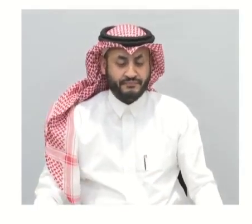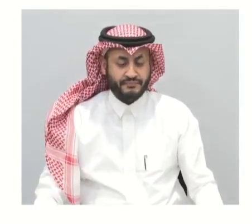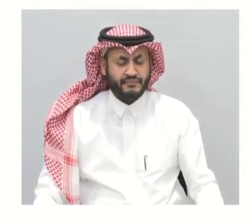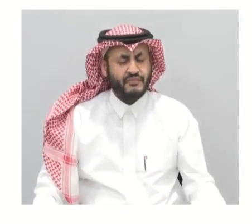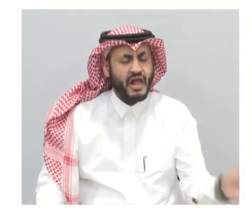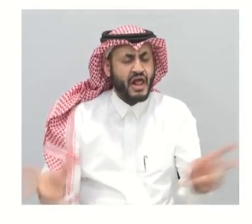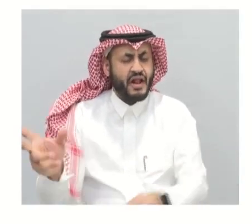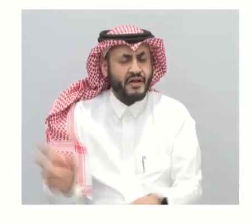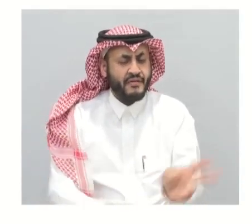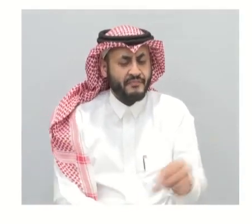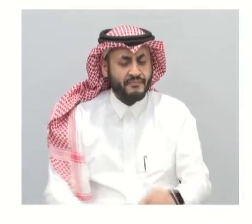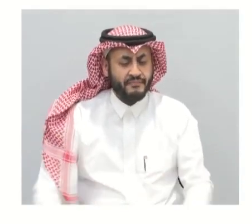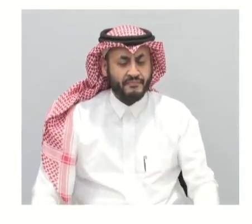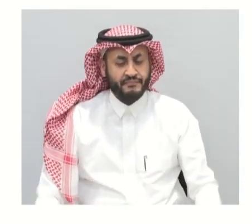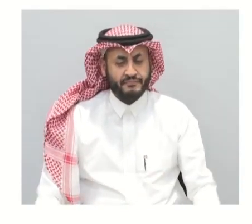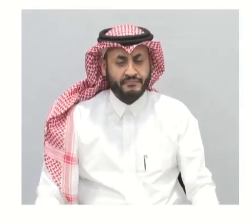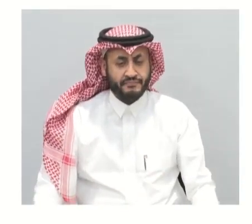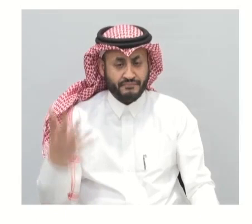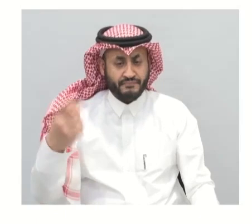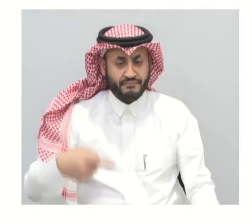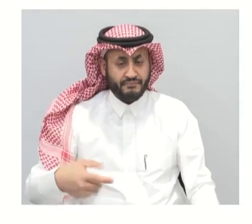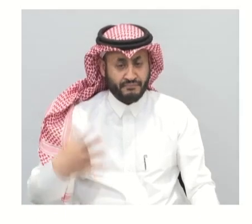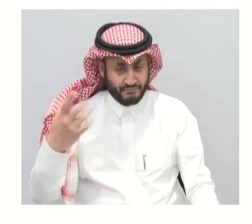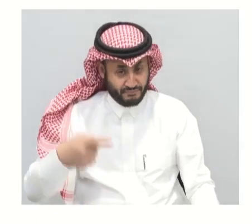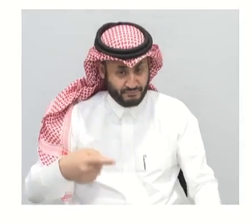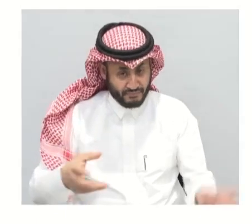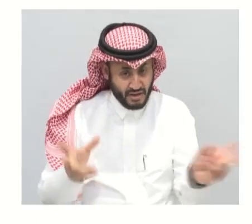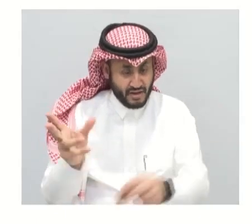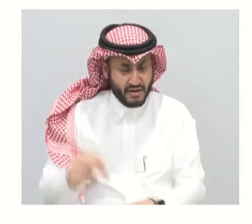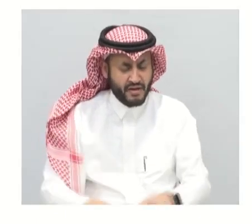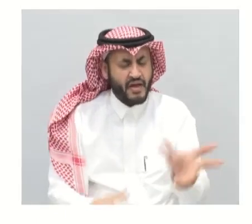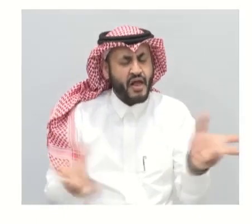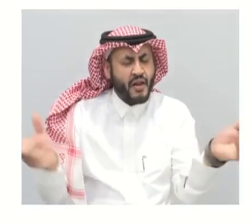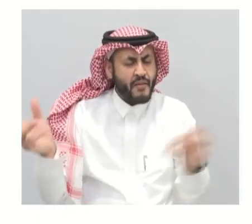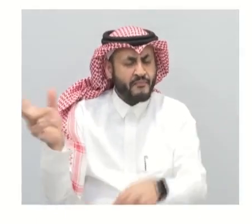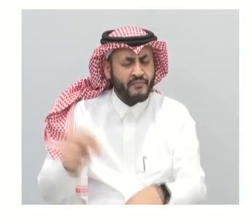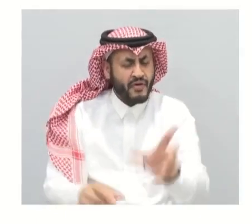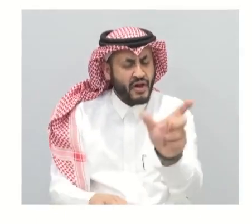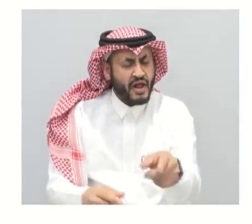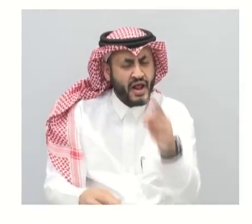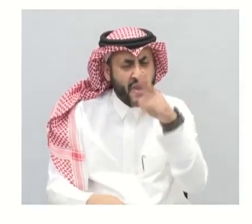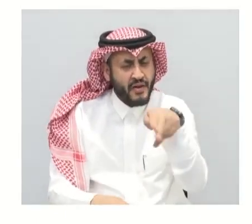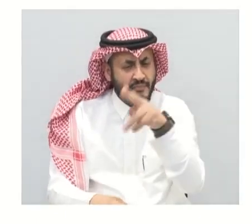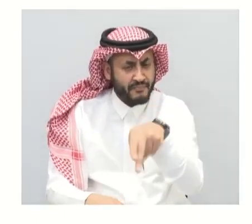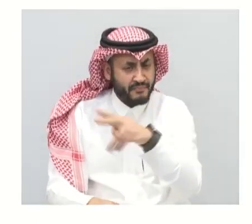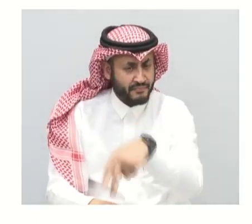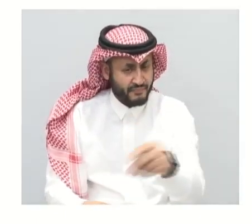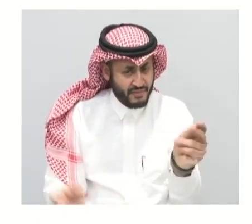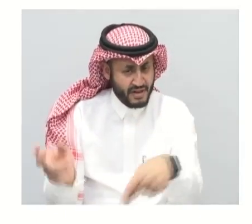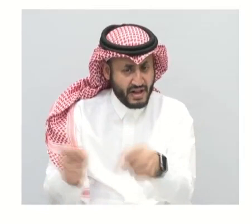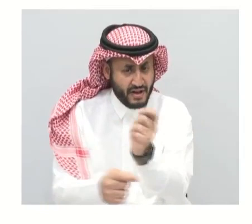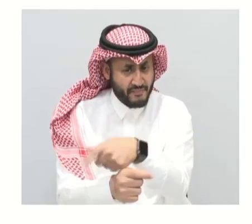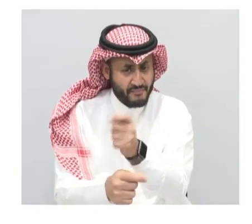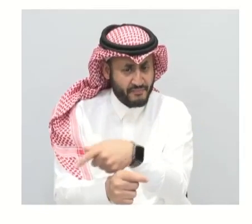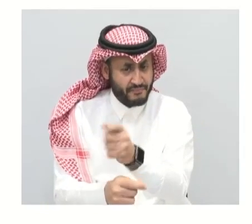اخرى 15% اذا هذه الحاويه تحوي هذه النسب من النفايات